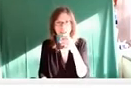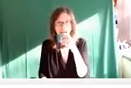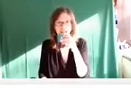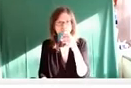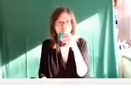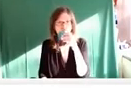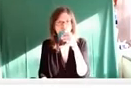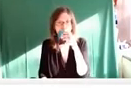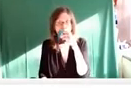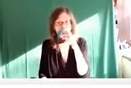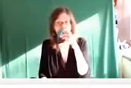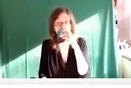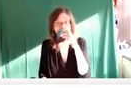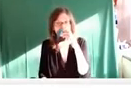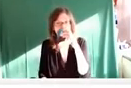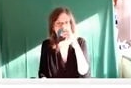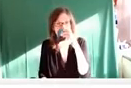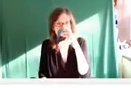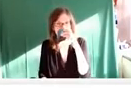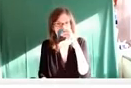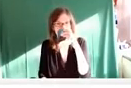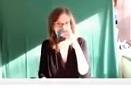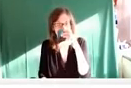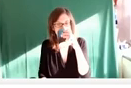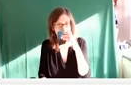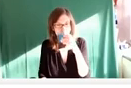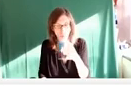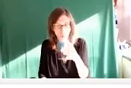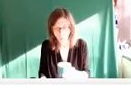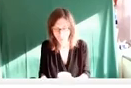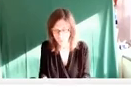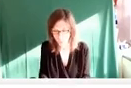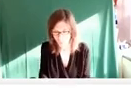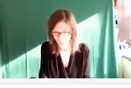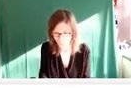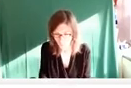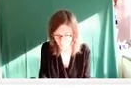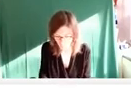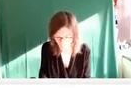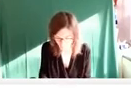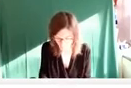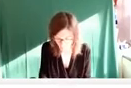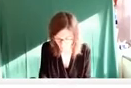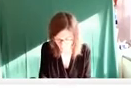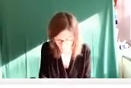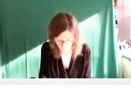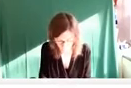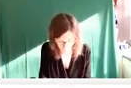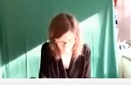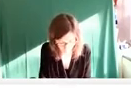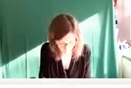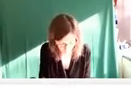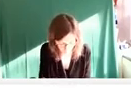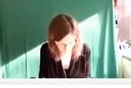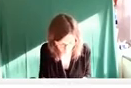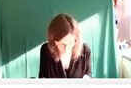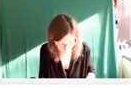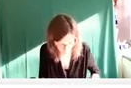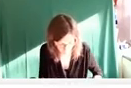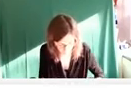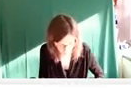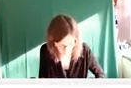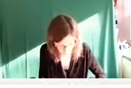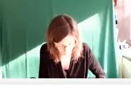je vais pouvoir m'hydrater un peu. OK, donc la voici. Est-ce qu'une crise similaire à celle de la reproductibilité et réplication